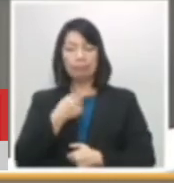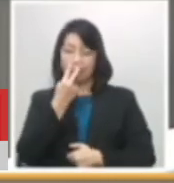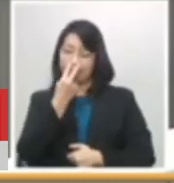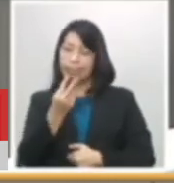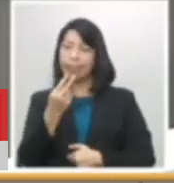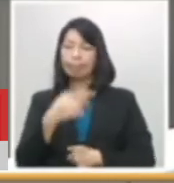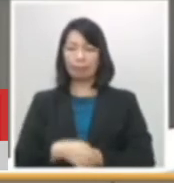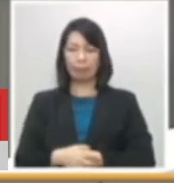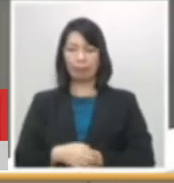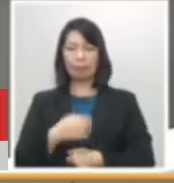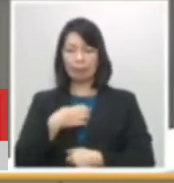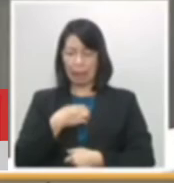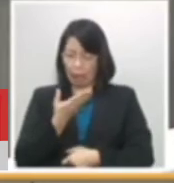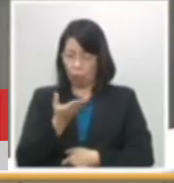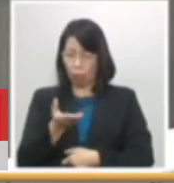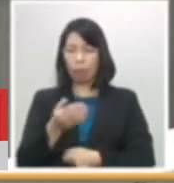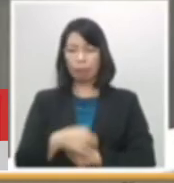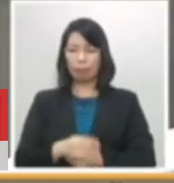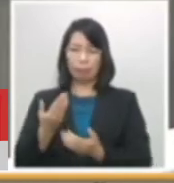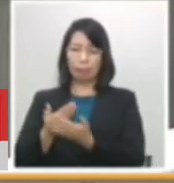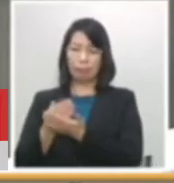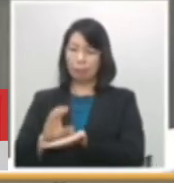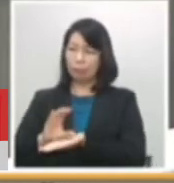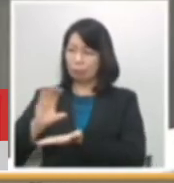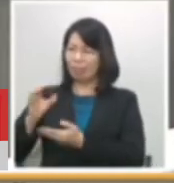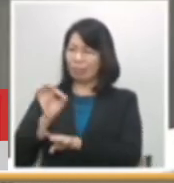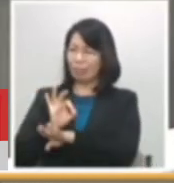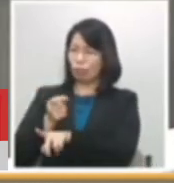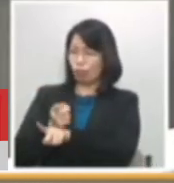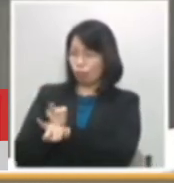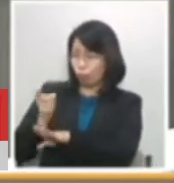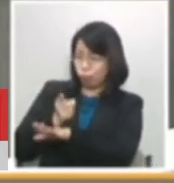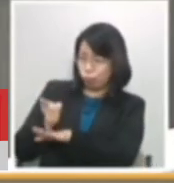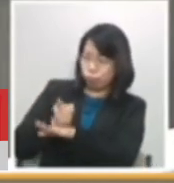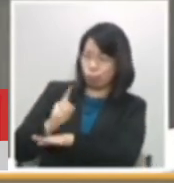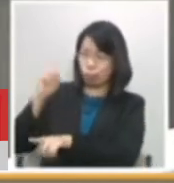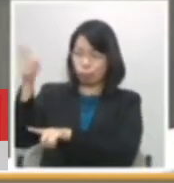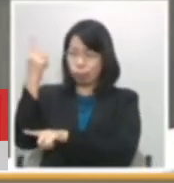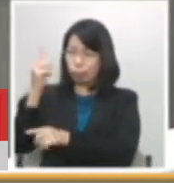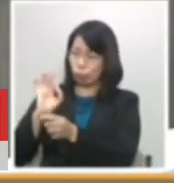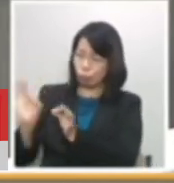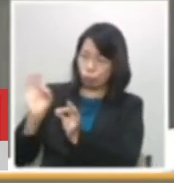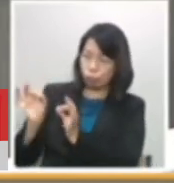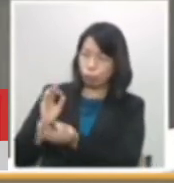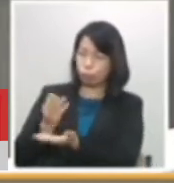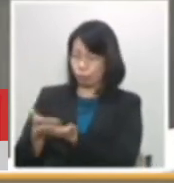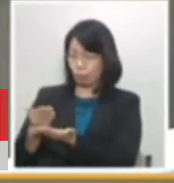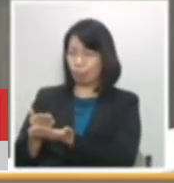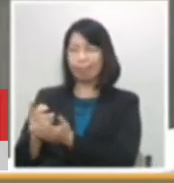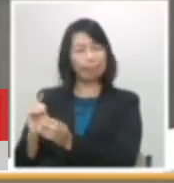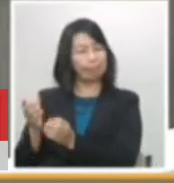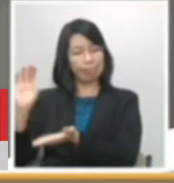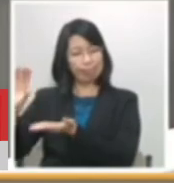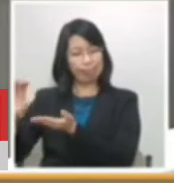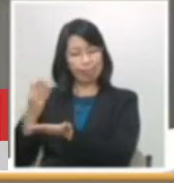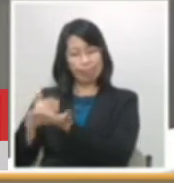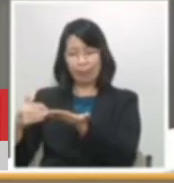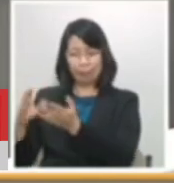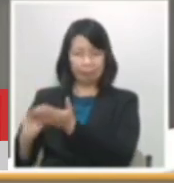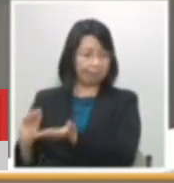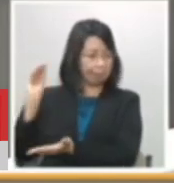ต้องทบทวนว่าเอาเงินที่ท่านจะซื้ออาวุธทั้งหลายนะมาเข็นฆ่ากันแต่เอาเงินนั้นกลับมาส่งเส